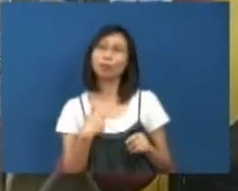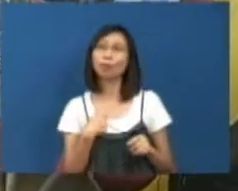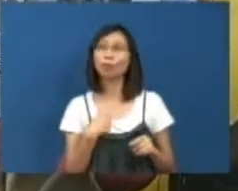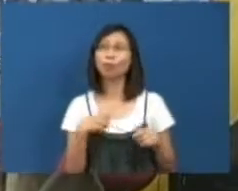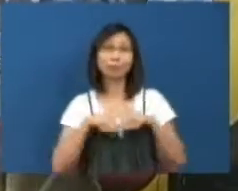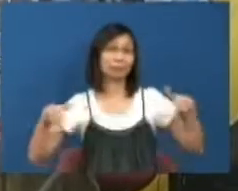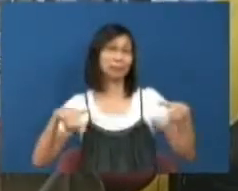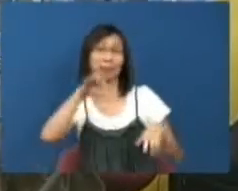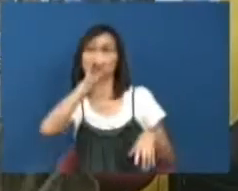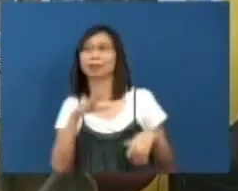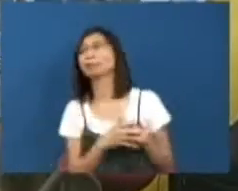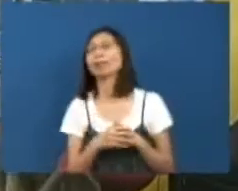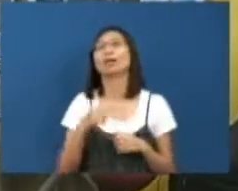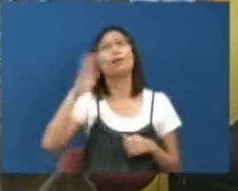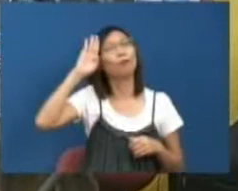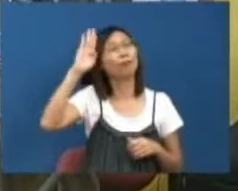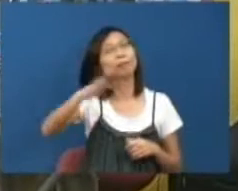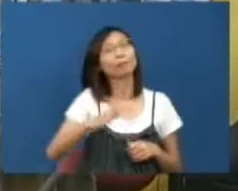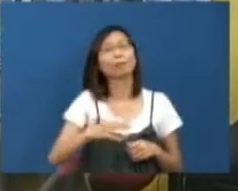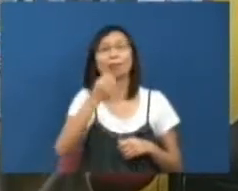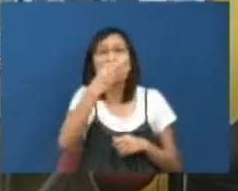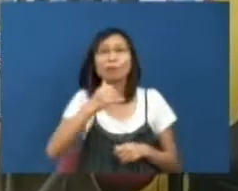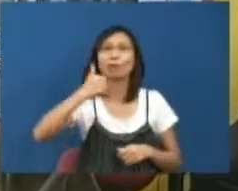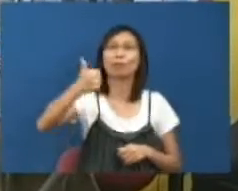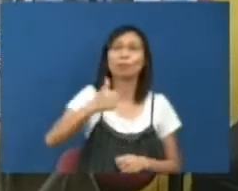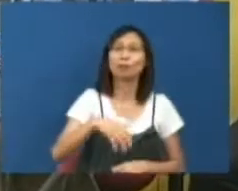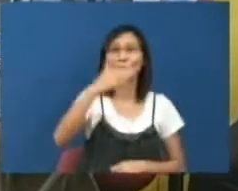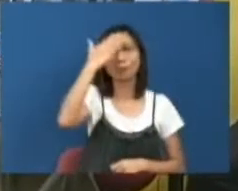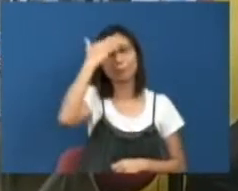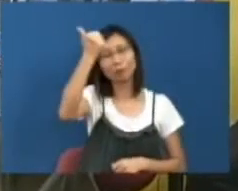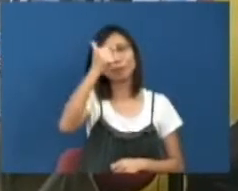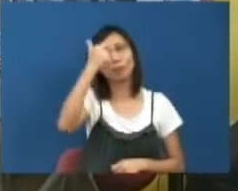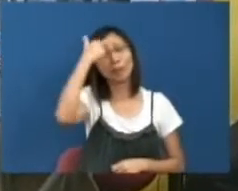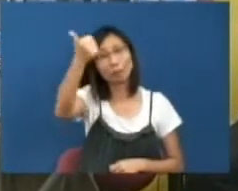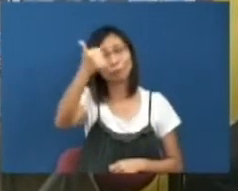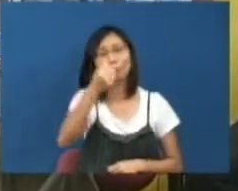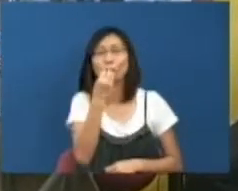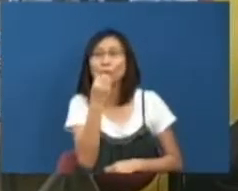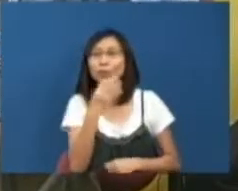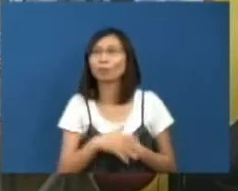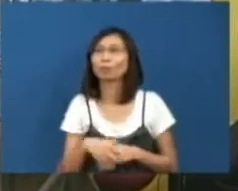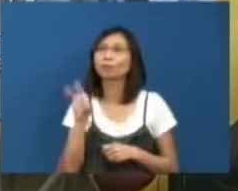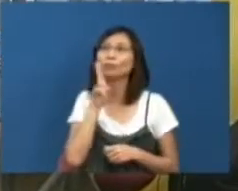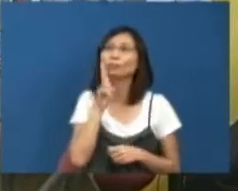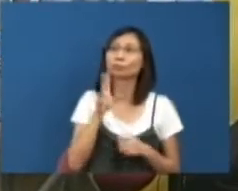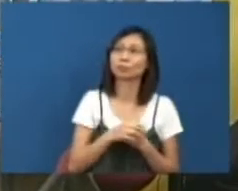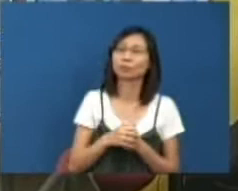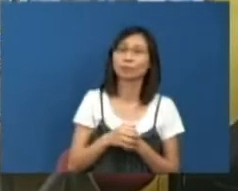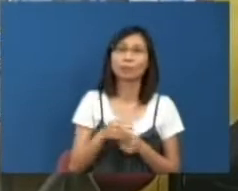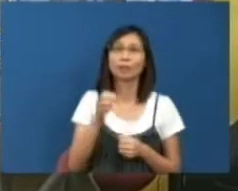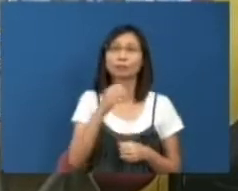啊好鬼希望香港好嘅啫，唉幸福香港。 係啊。 咁你如果你睇到嗱珠江係嘛，珠江河